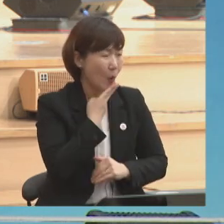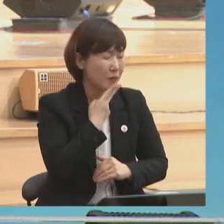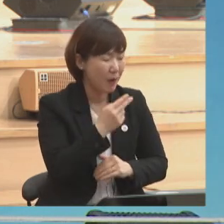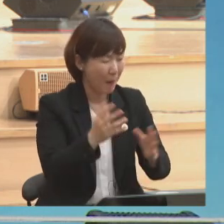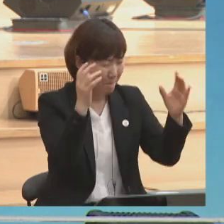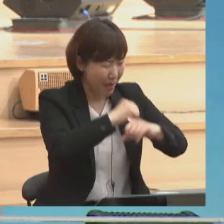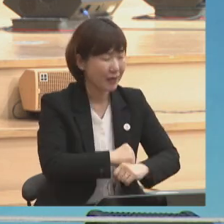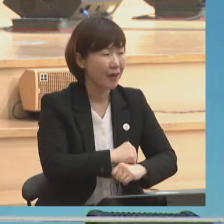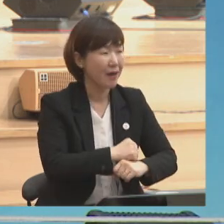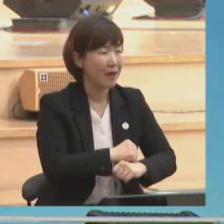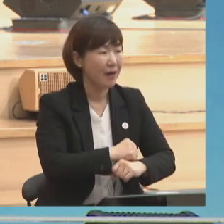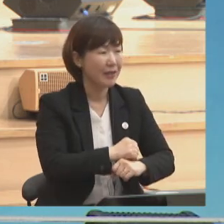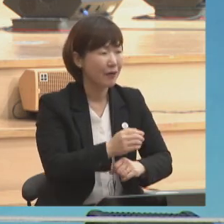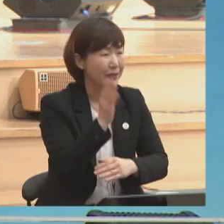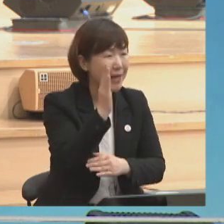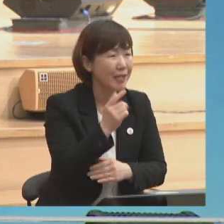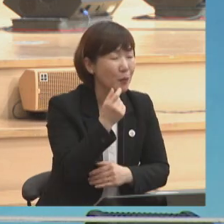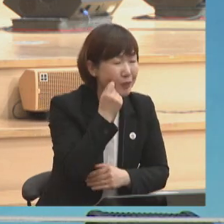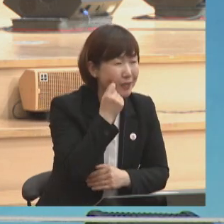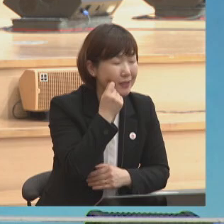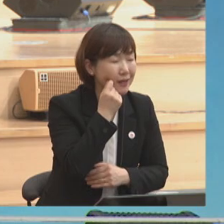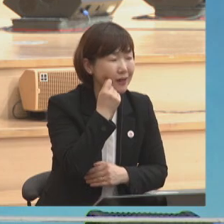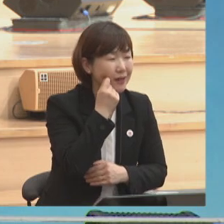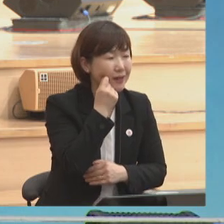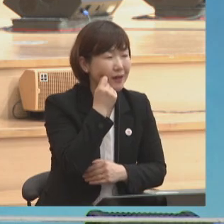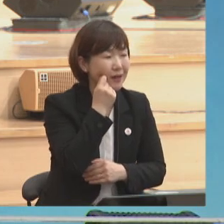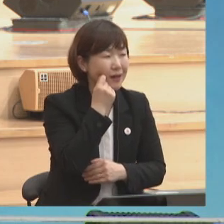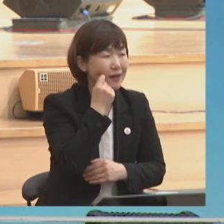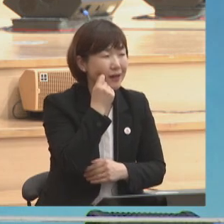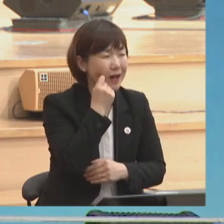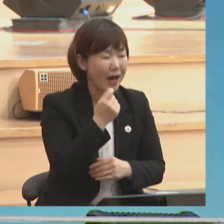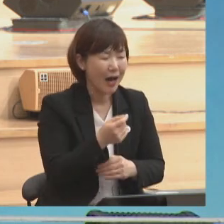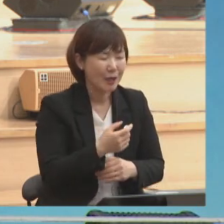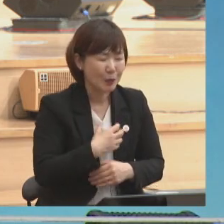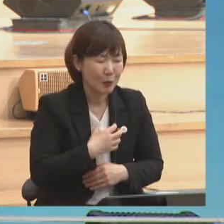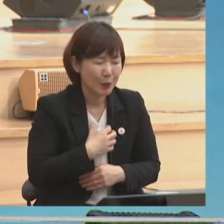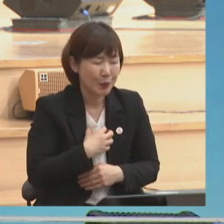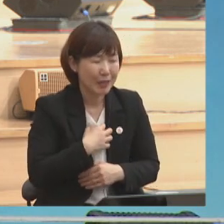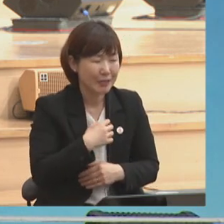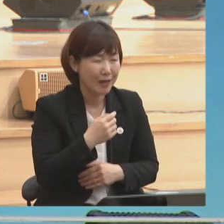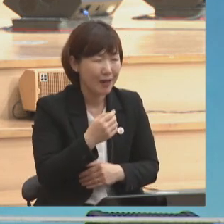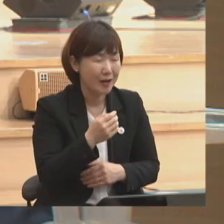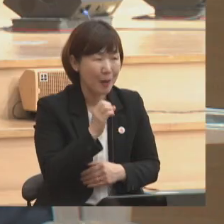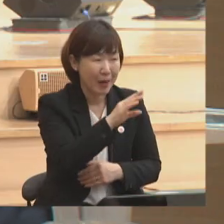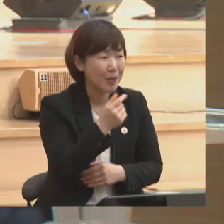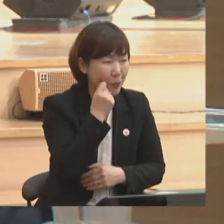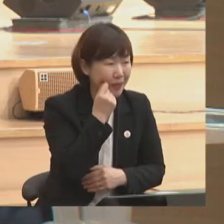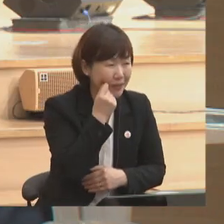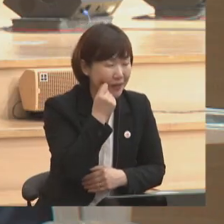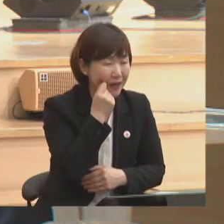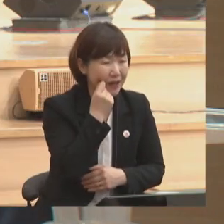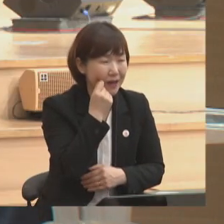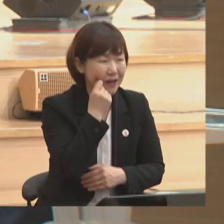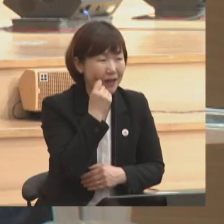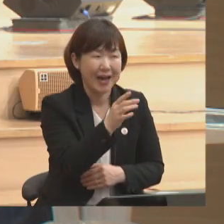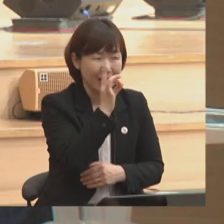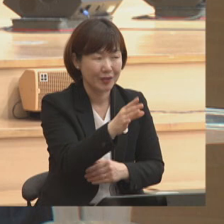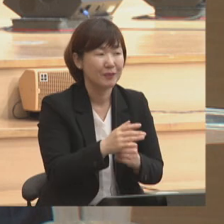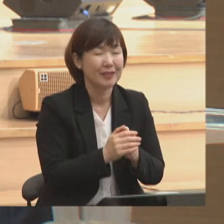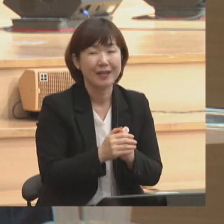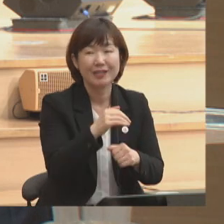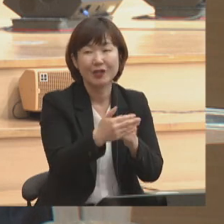없는 인생입니다. 그거 얘기 못해준다? 겁내서 말을 못하죠. 여러분 분명히 기억하십시오. 성경 읽을까요?